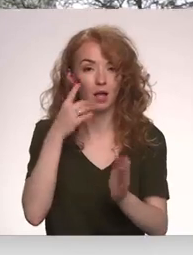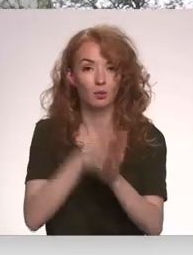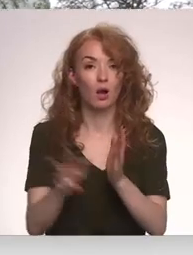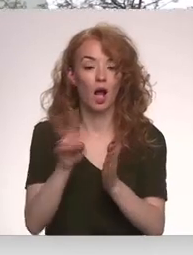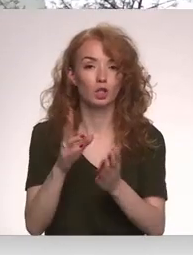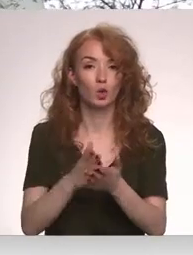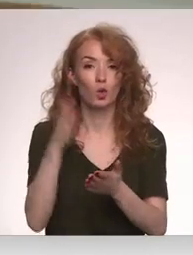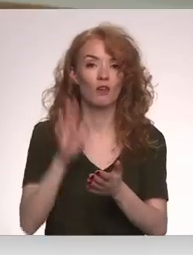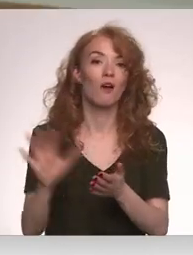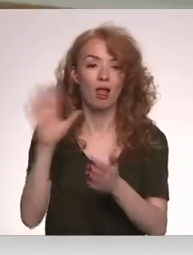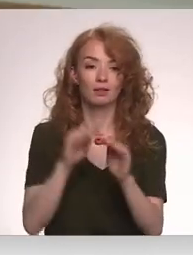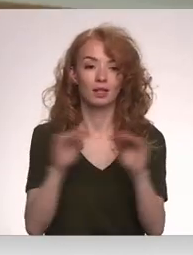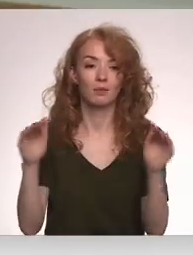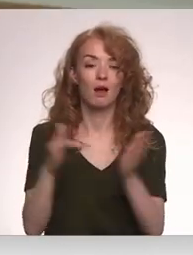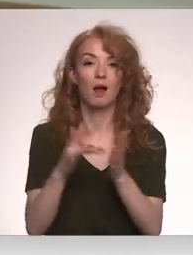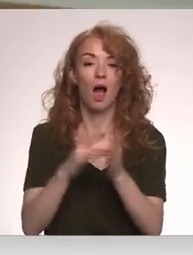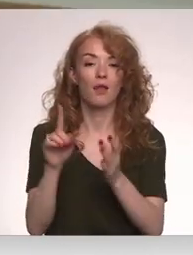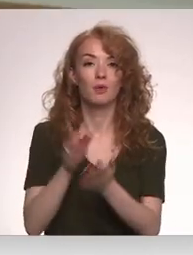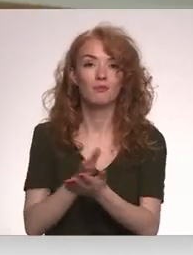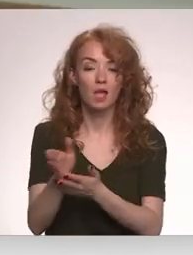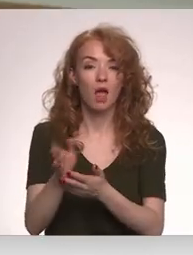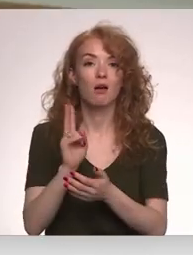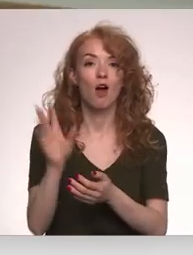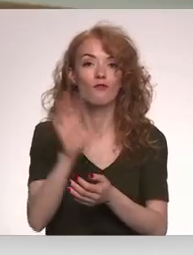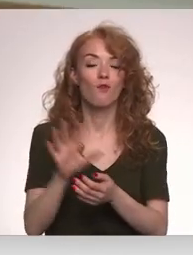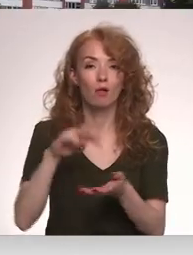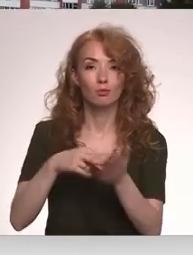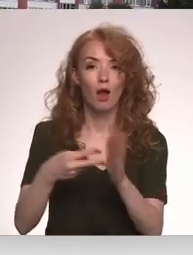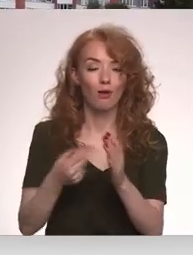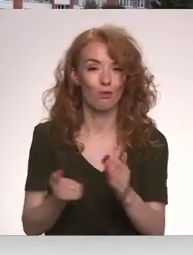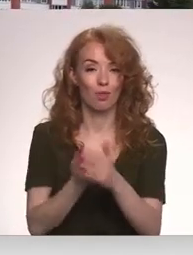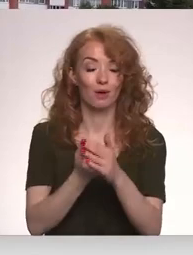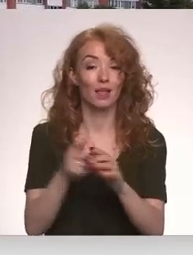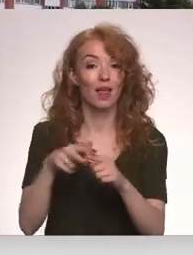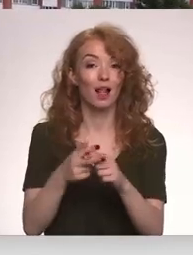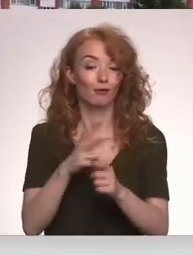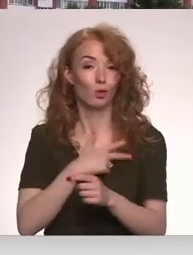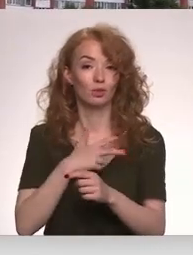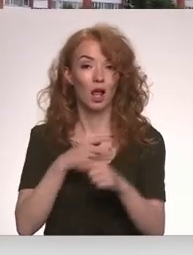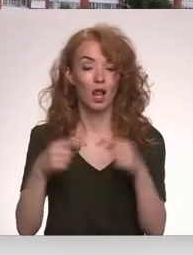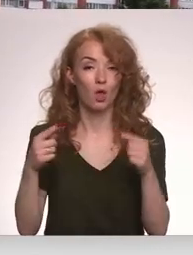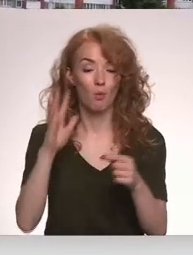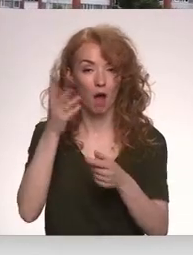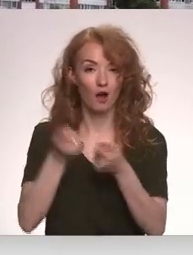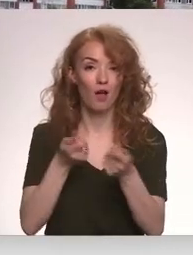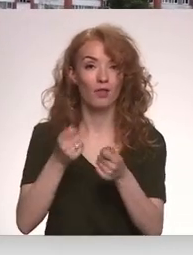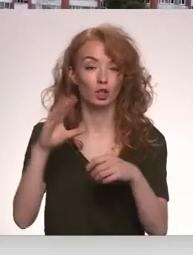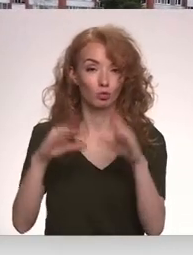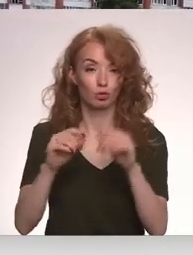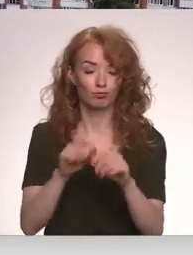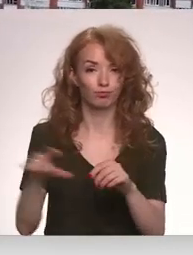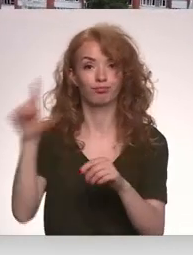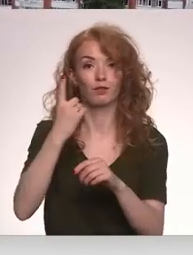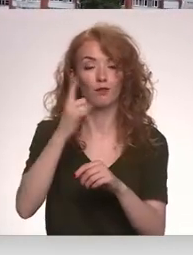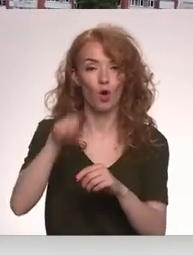kas notiek valsts līmenī, kāda ir tā pieeja, kā valsts plānu atbalstīt. Jelgavas sociālo lietu pārvaldes budžets gada laikā pieaudzis